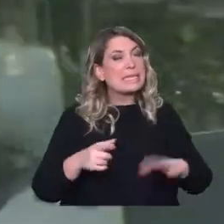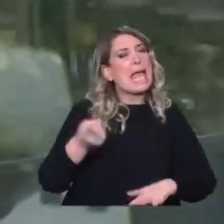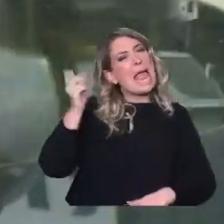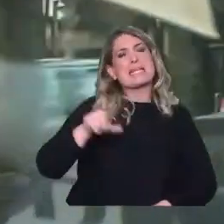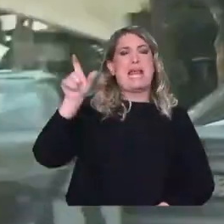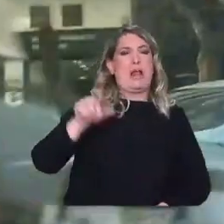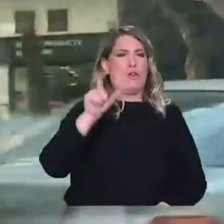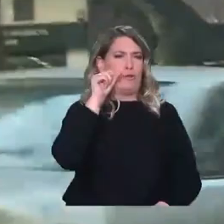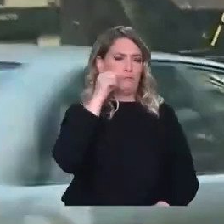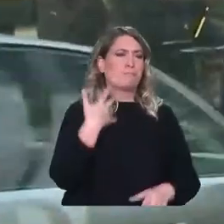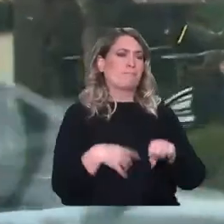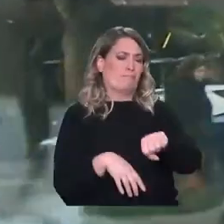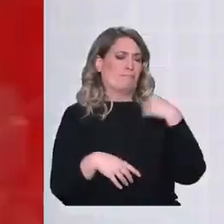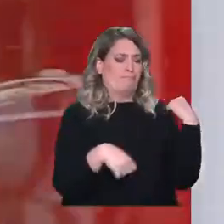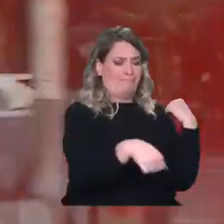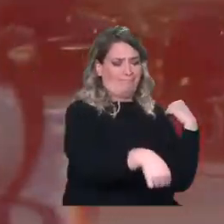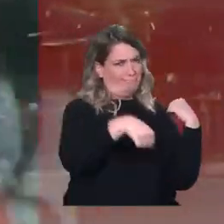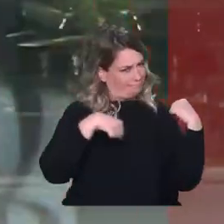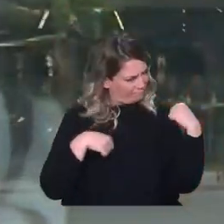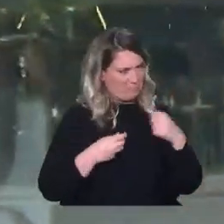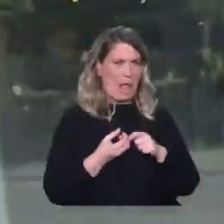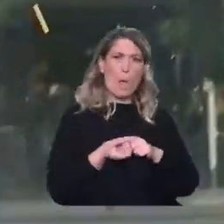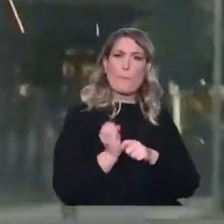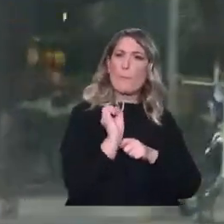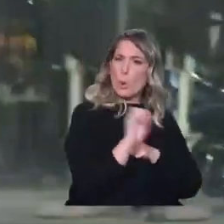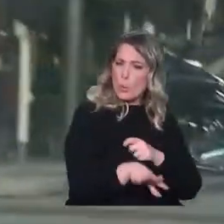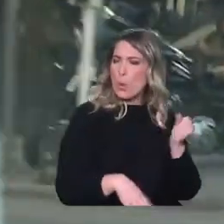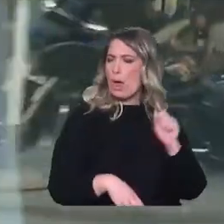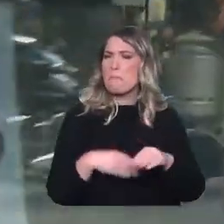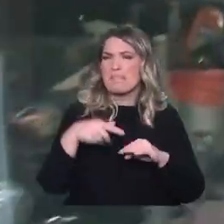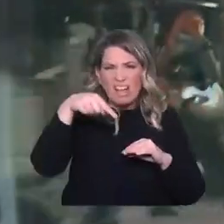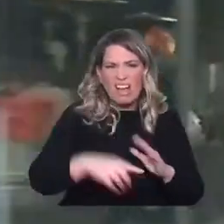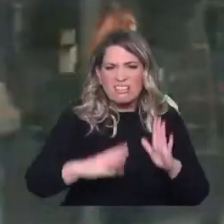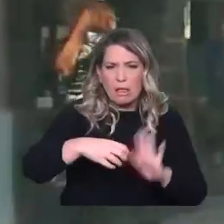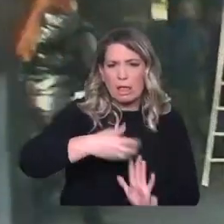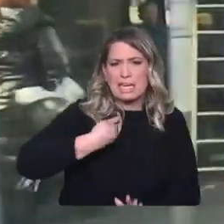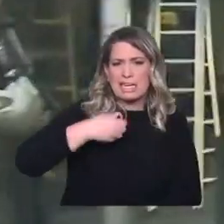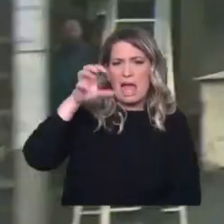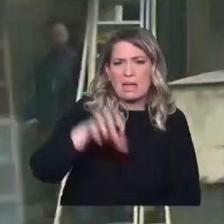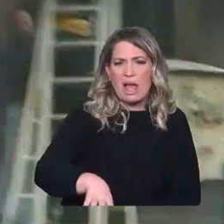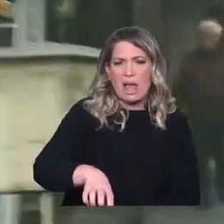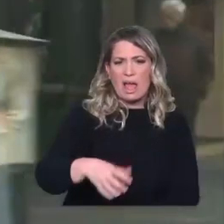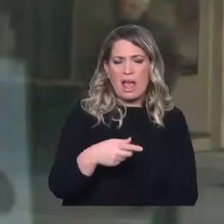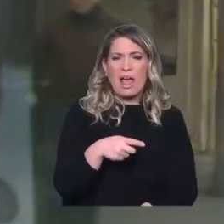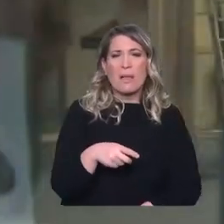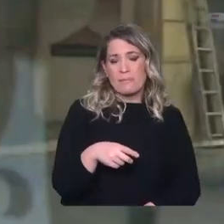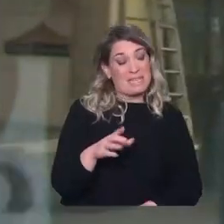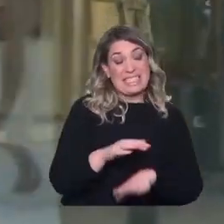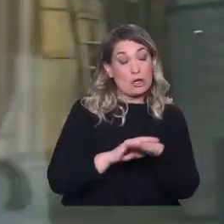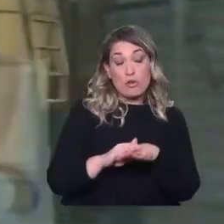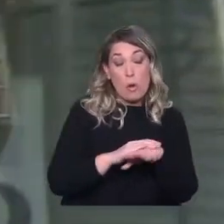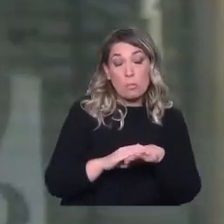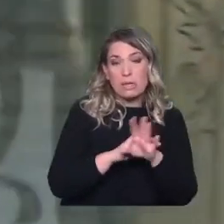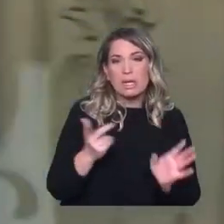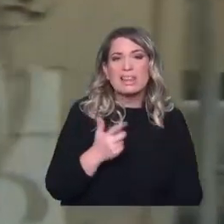διανομέας έφτισε μέσα στο ασανσέρ. Στην πολυκατοικία που μένω, ερχόταν ένας τον οποίο τον τσάκωσα, εγώ ένα ροκάλι. Με το που έρχεται από την